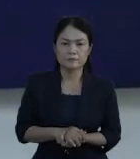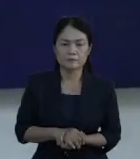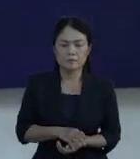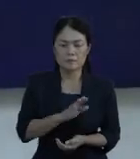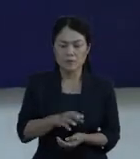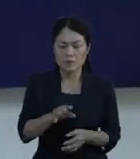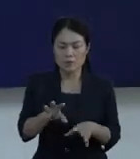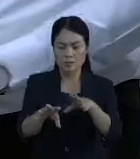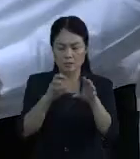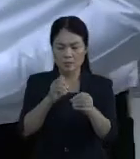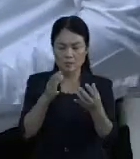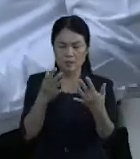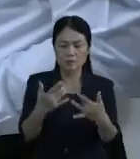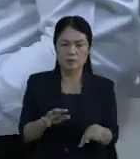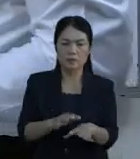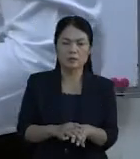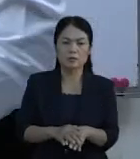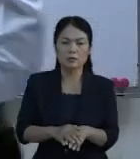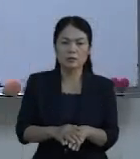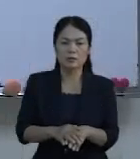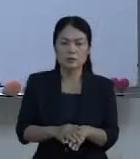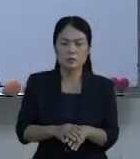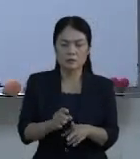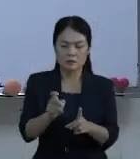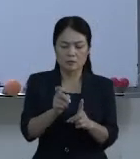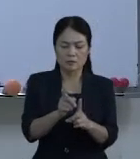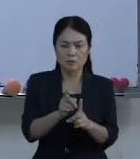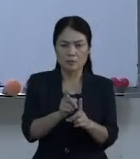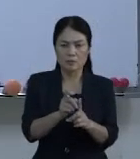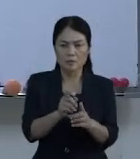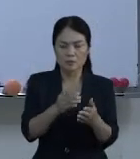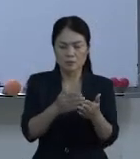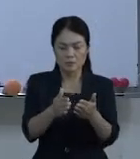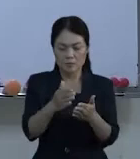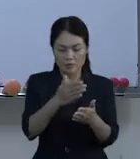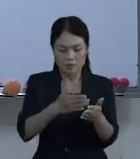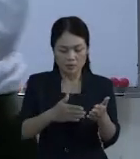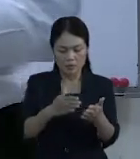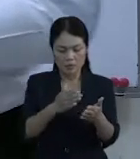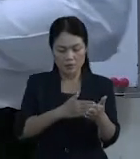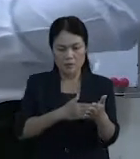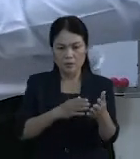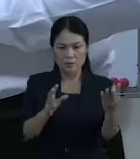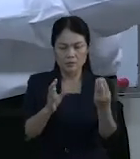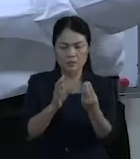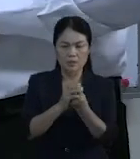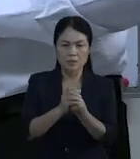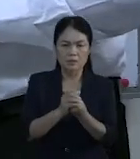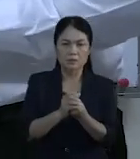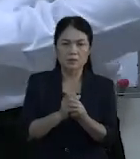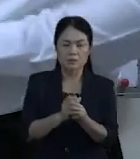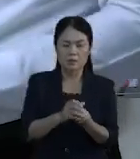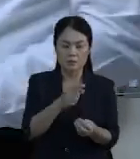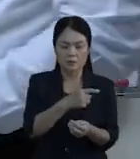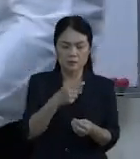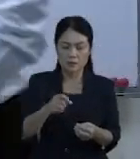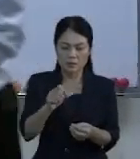con ban sát xa hồi hải ca bằng cột chùm nuốn đấy bằng cột tầng thùng liên bằng cột tầng thùng xe